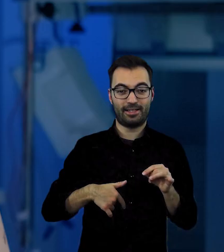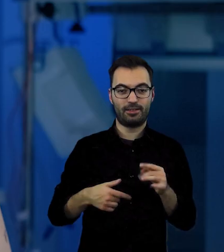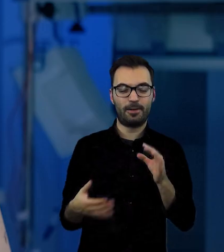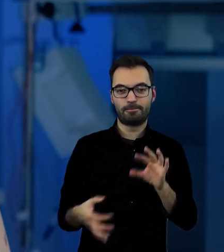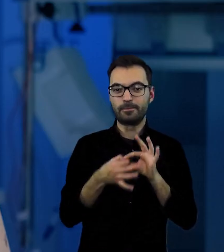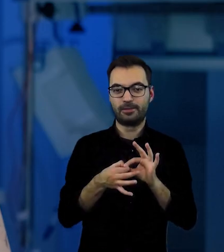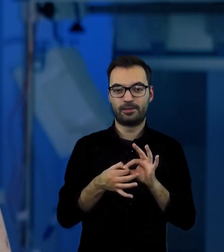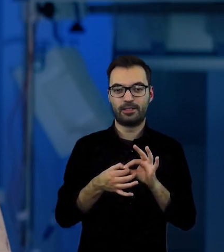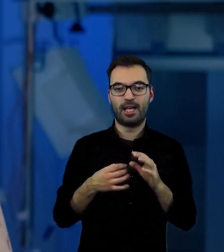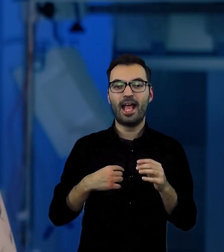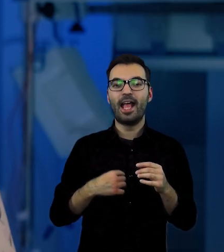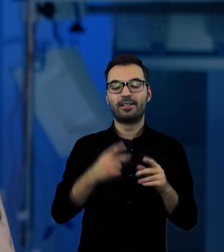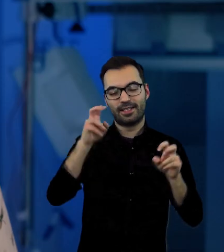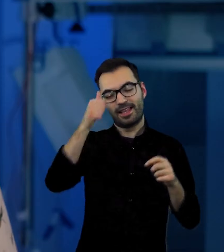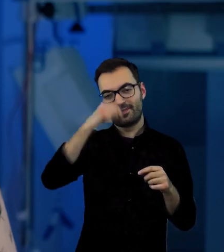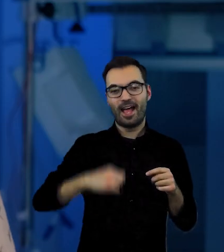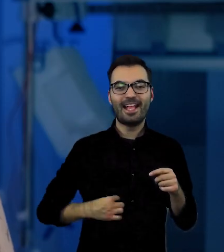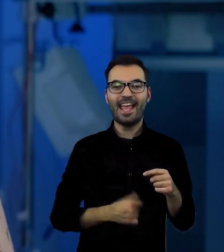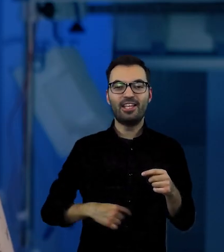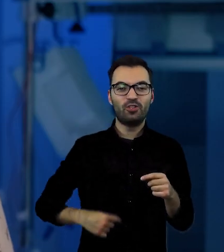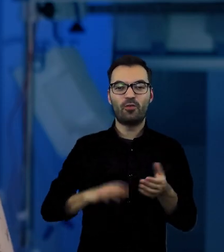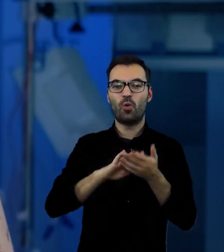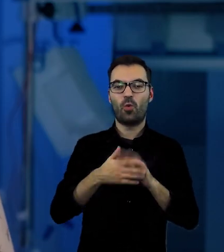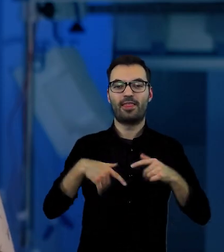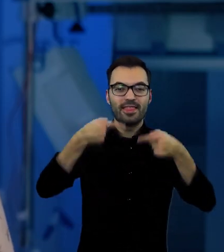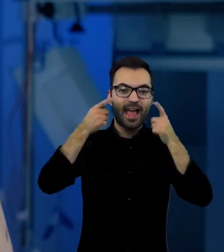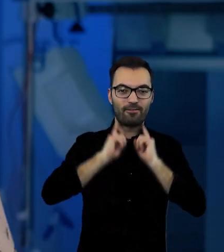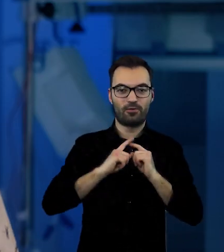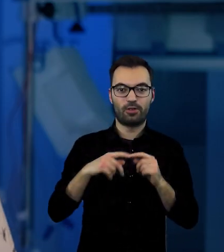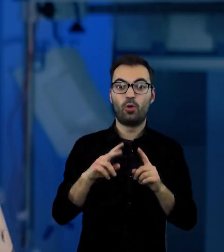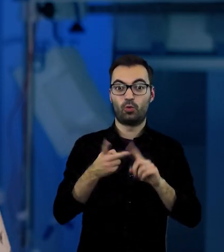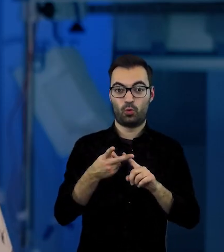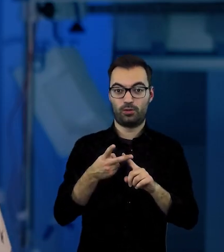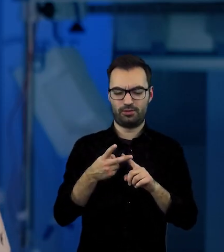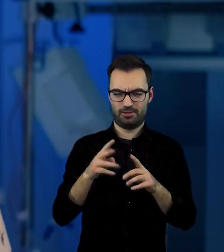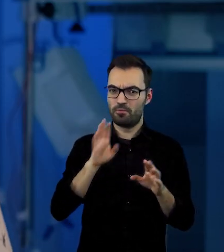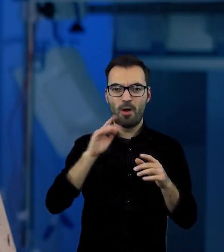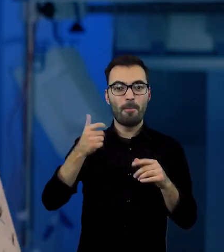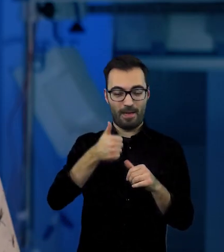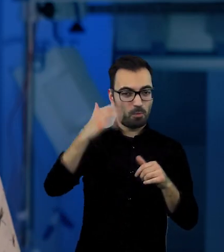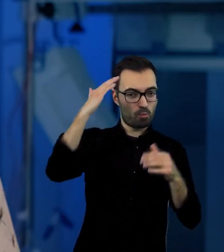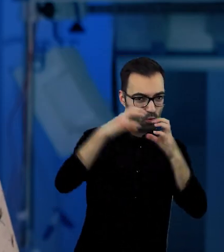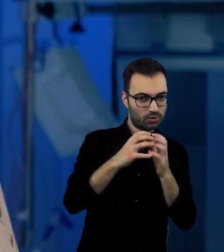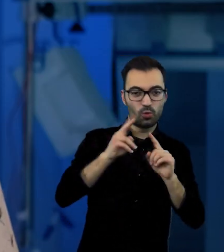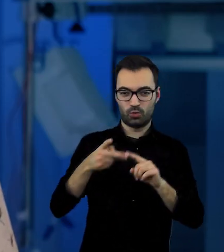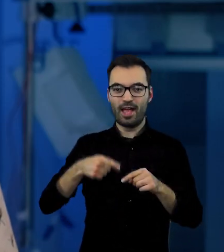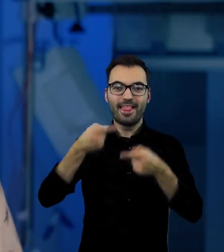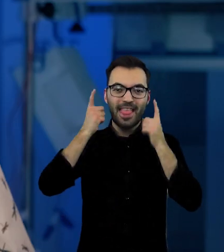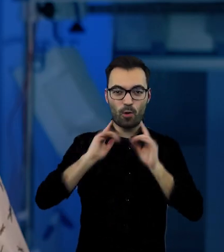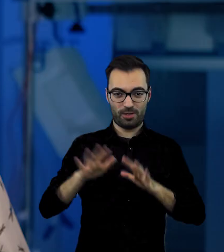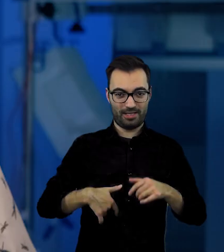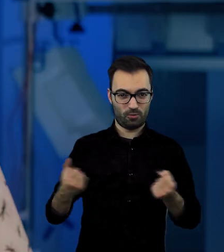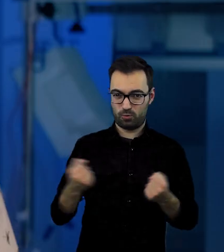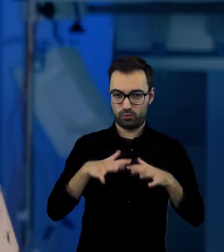chorób. Ale to nie wszystko. Bakterie ściśle współpracują z tak zwanym jelitowym układem nerwowym. To drugie co do wielkości